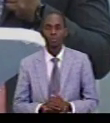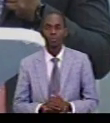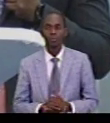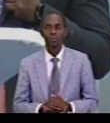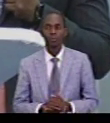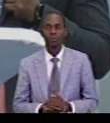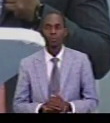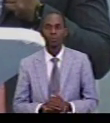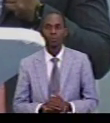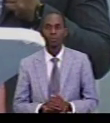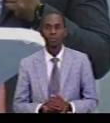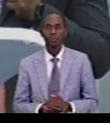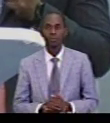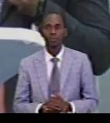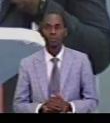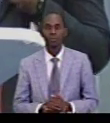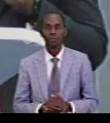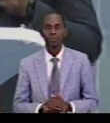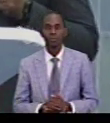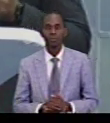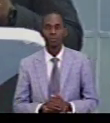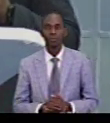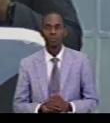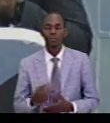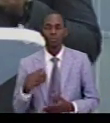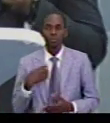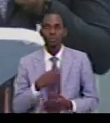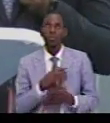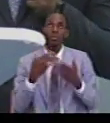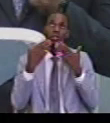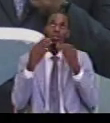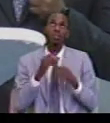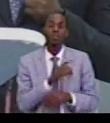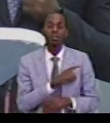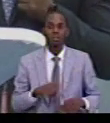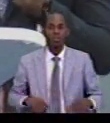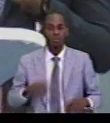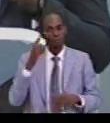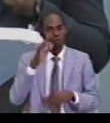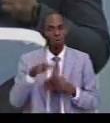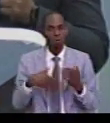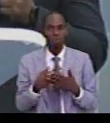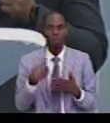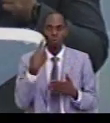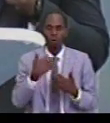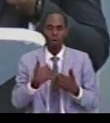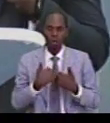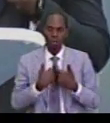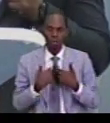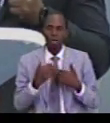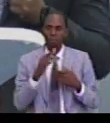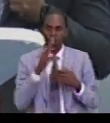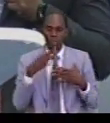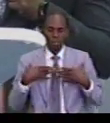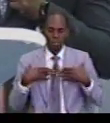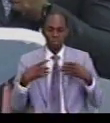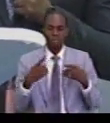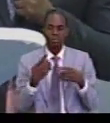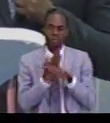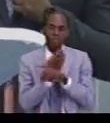guéris, délivrés, libérés. We thank the Lord for those who have been healed, delivered, and freed.